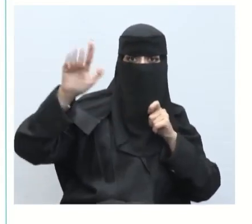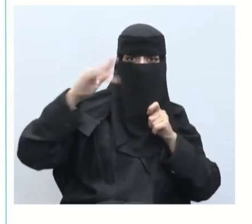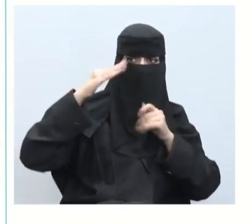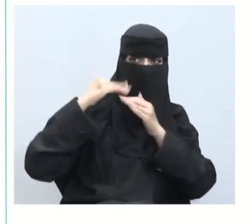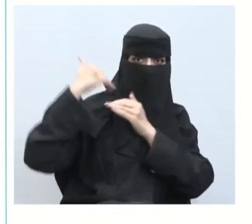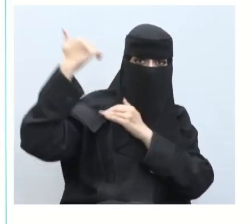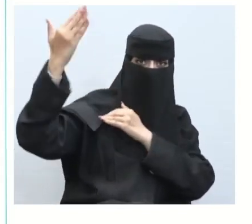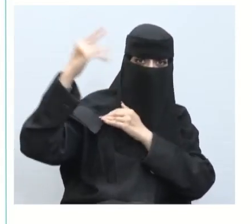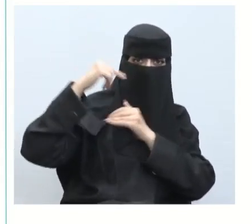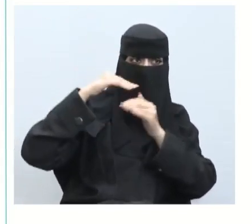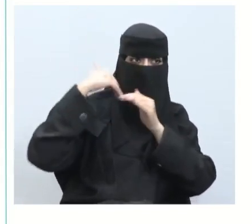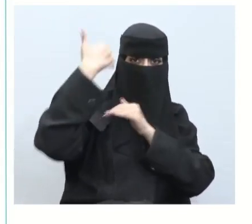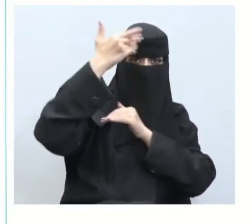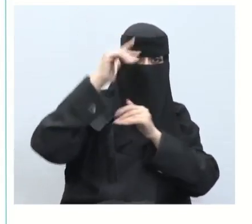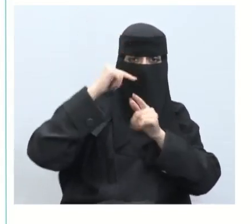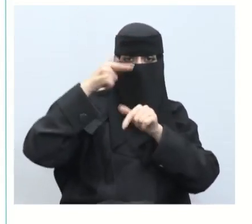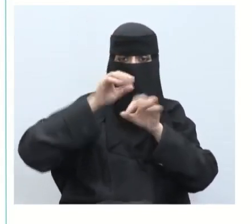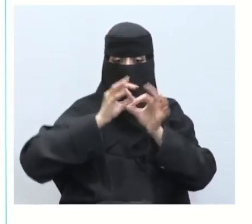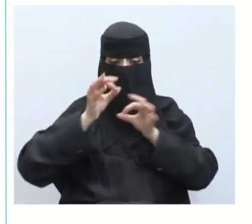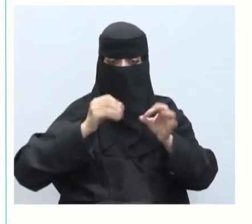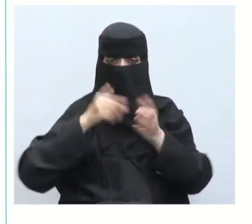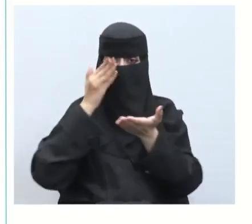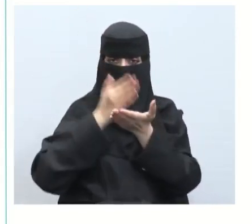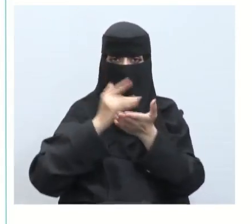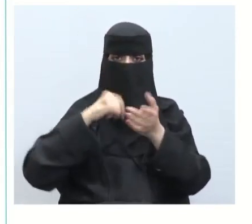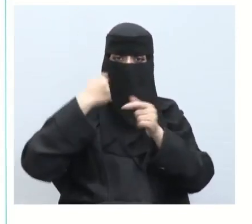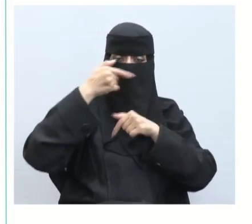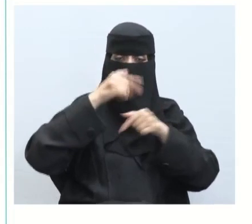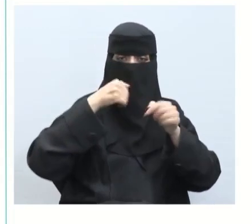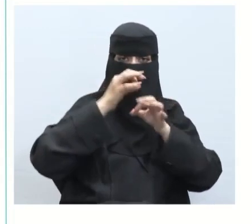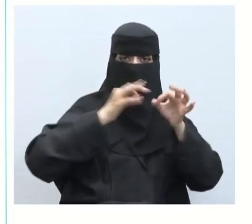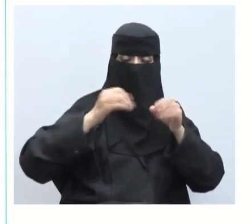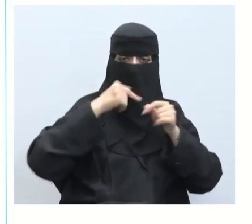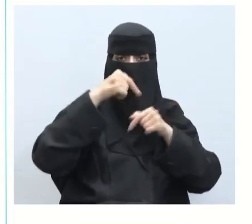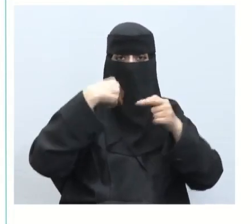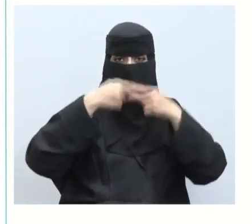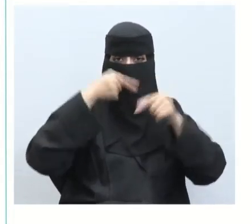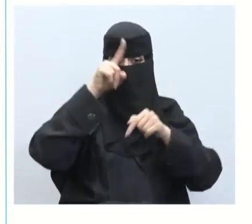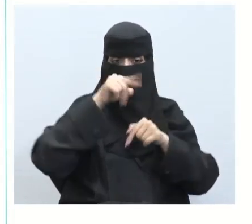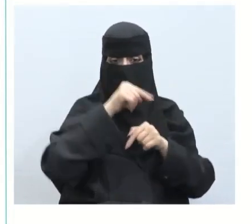في البعد في المستقبل نفكر في خطط متوسطه وكذلك في الخطط التشغيليه